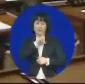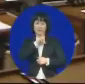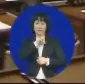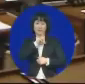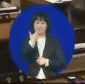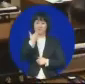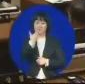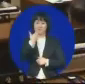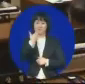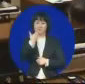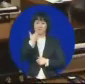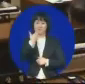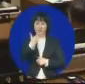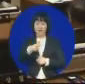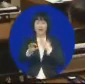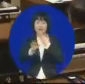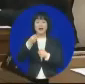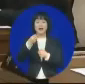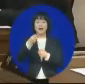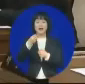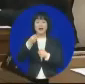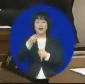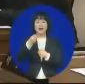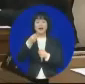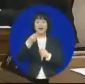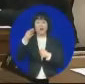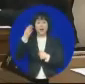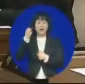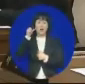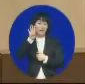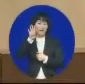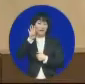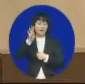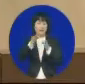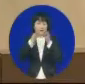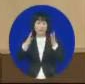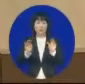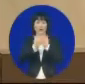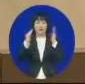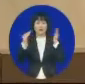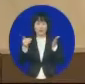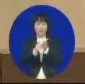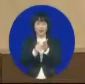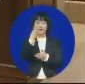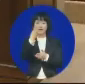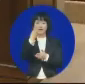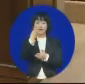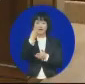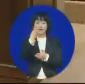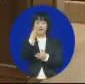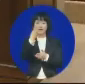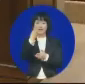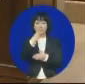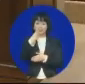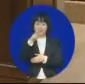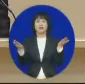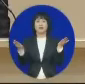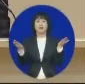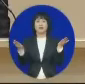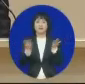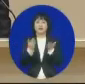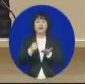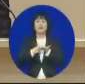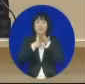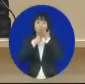의회 제 147회 임시회가 지난 3일부터 5일까지 사흘간 열렸습니다 이번 임시회에서 는 2010년도 주요 업무